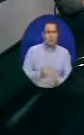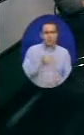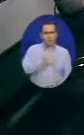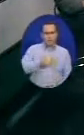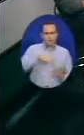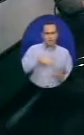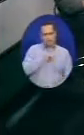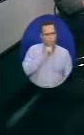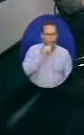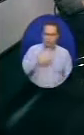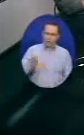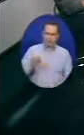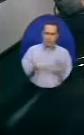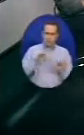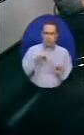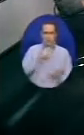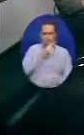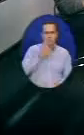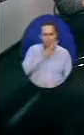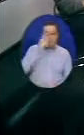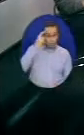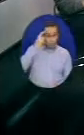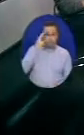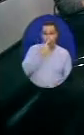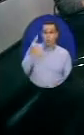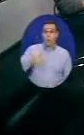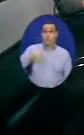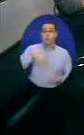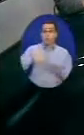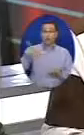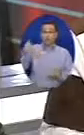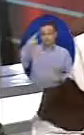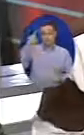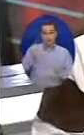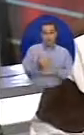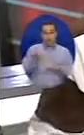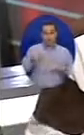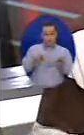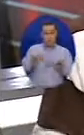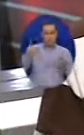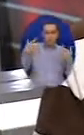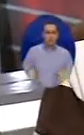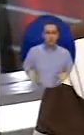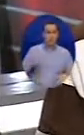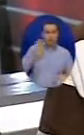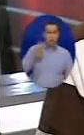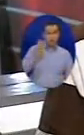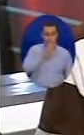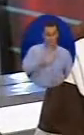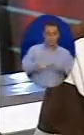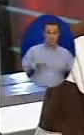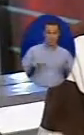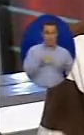של נתניהו ללכת לבחירות. נתניהו מכיר את הכלל הידוע שכל ראש ממשלה שיוזם הקדמת בחירות מפסיד את הבחירות. ואפילו נתניהו במצב